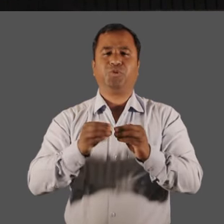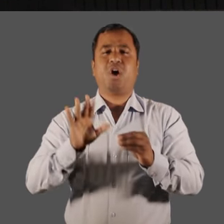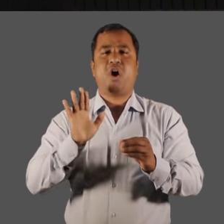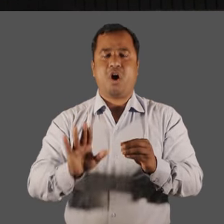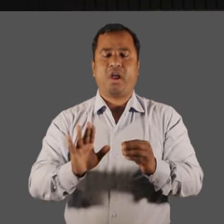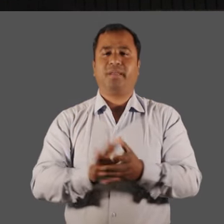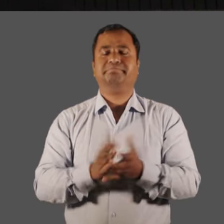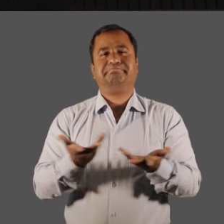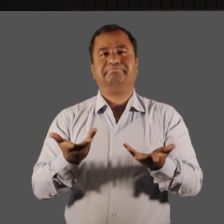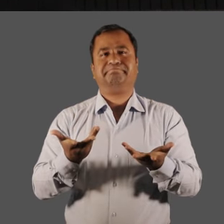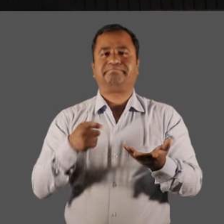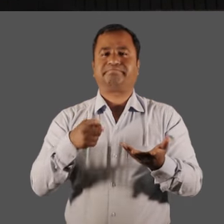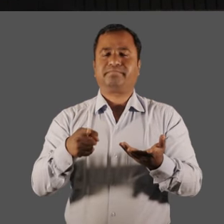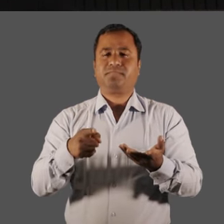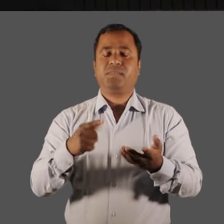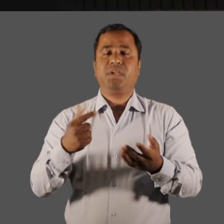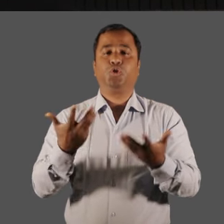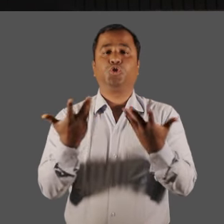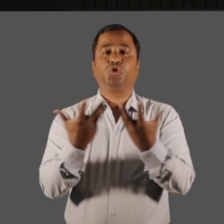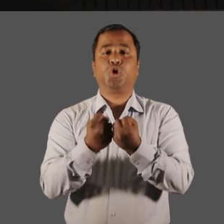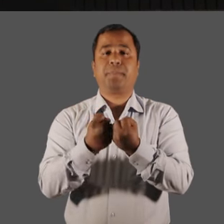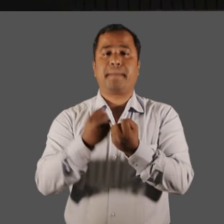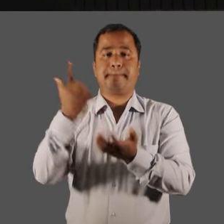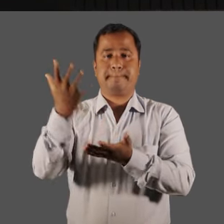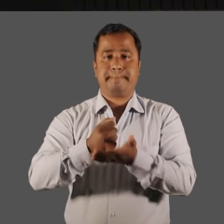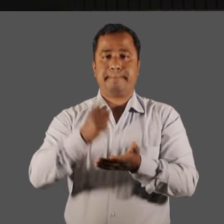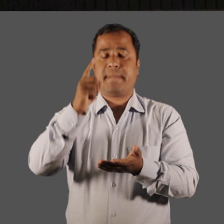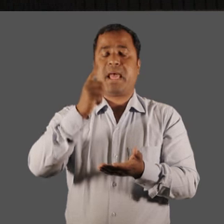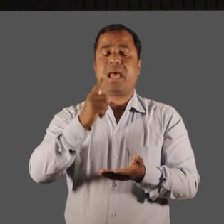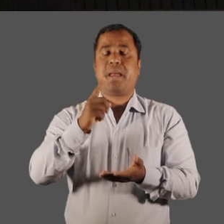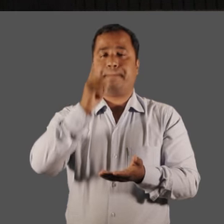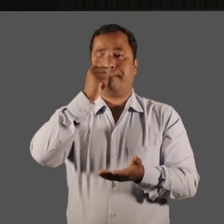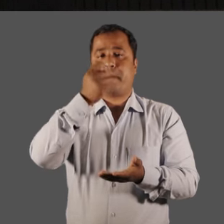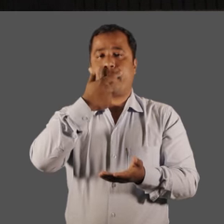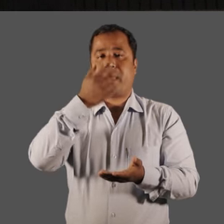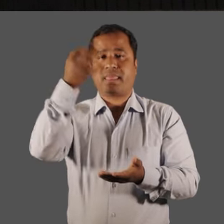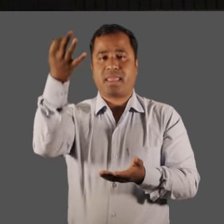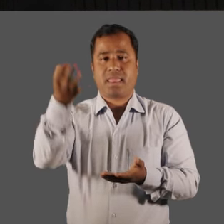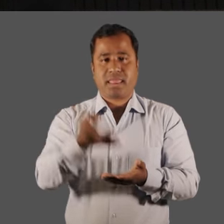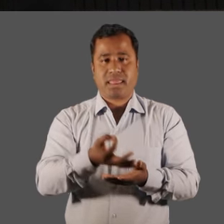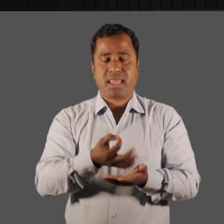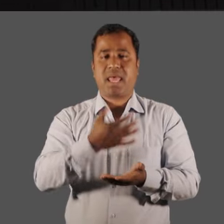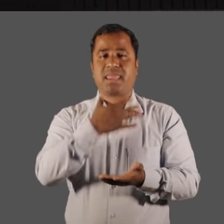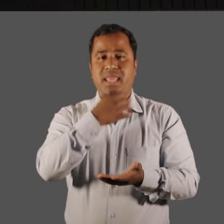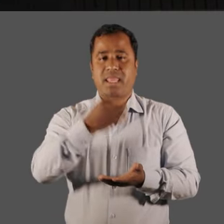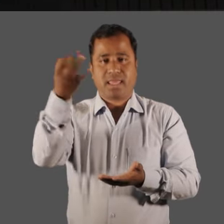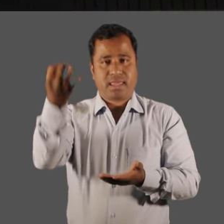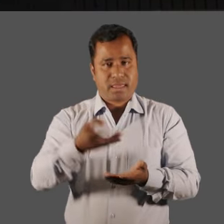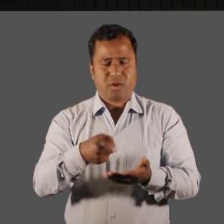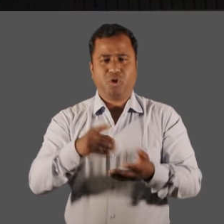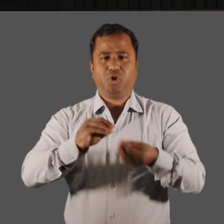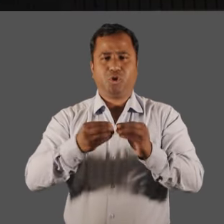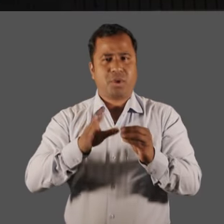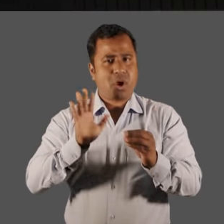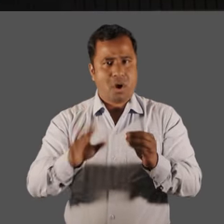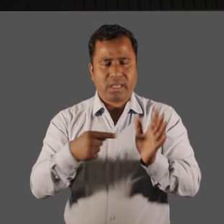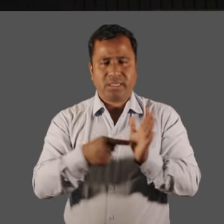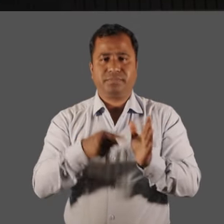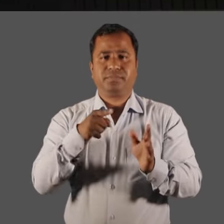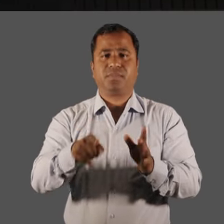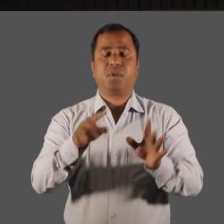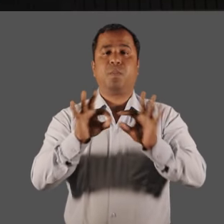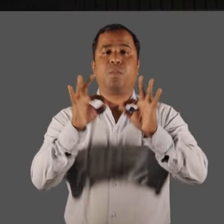হয়। দেখা যায় যে উত্তরাধিকার সূত্রে পাওয়া সম্পত্তি বন্টন সহ এরকম নানা ধরনের সংকট অনেক সময় তৈরি হয় এগুলো নিয়ে।